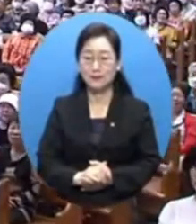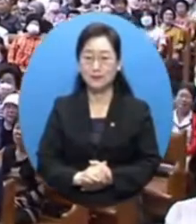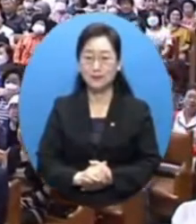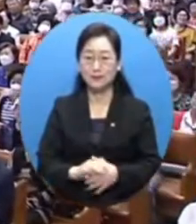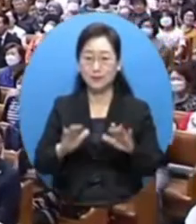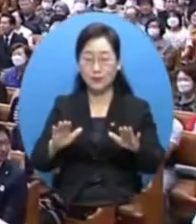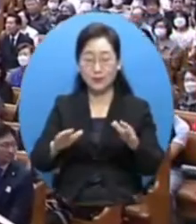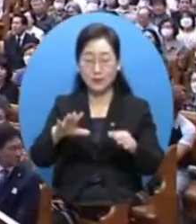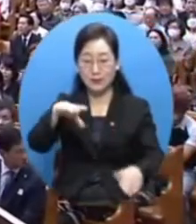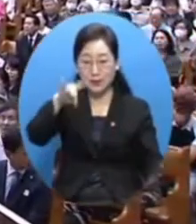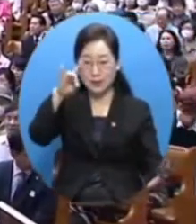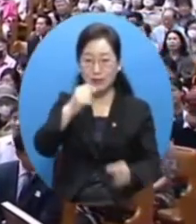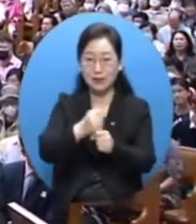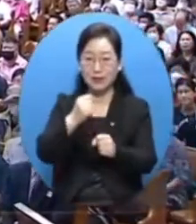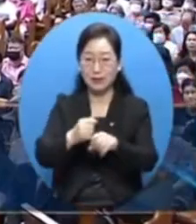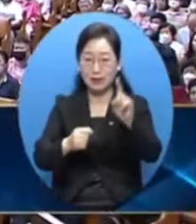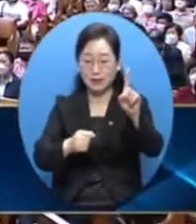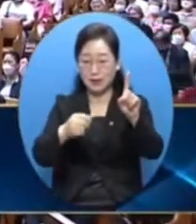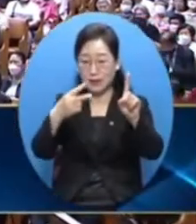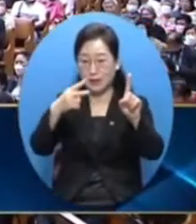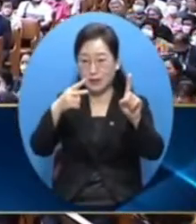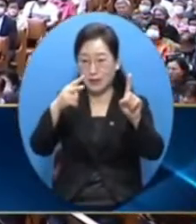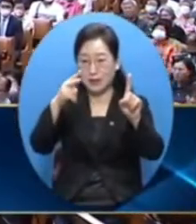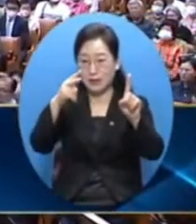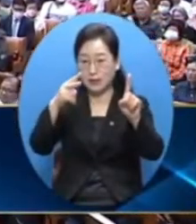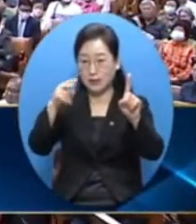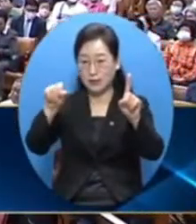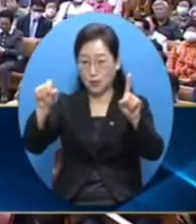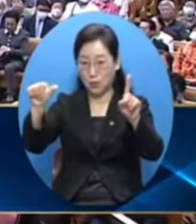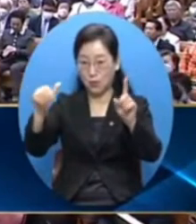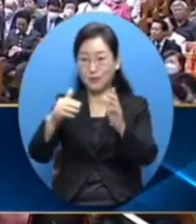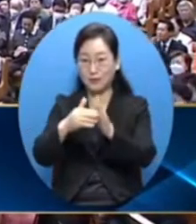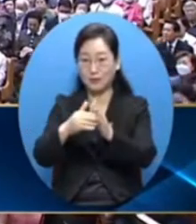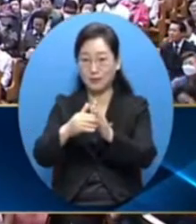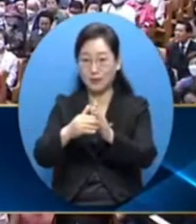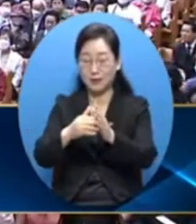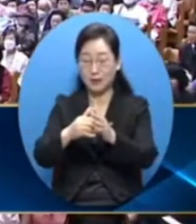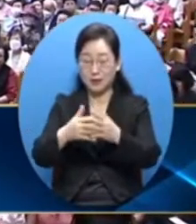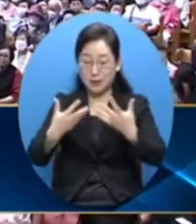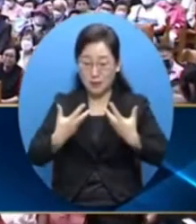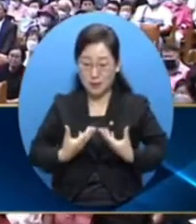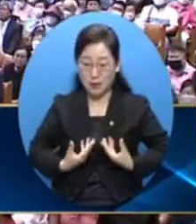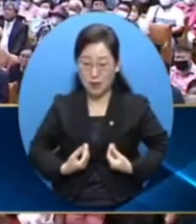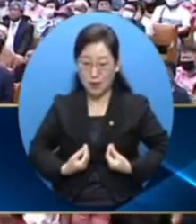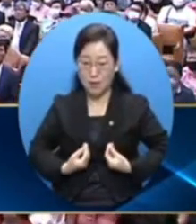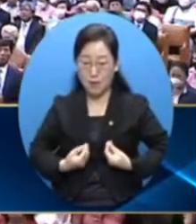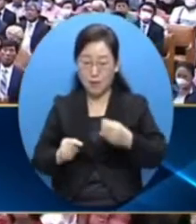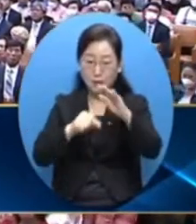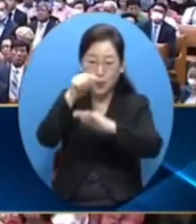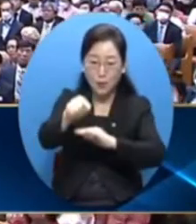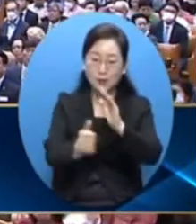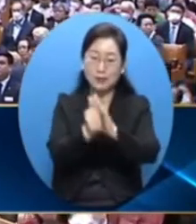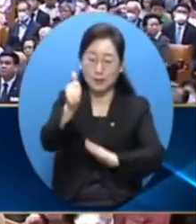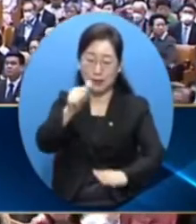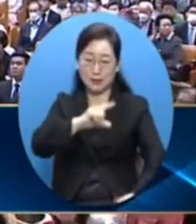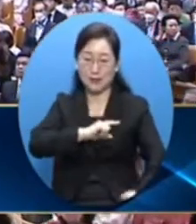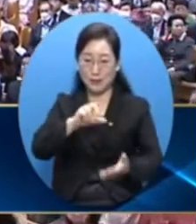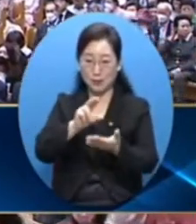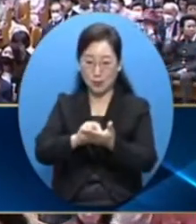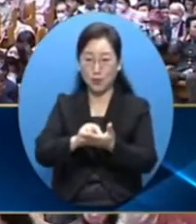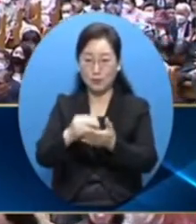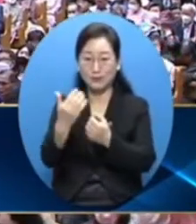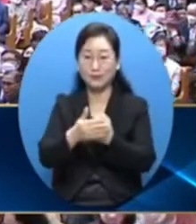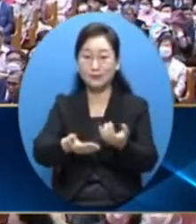오늘 창세기 1장 2절 5절 말씀을 가지고 절망을 넘어 희망으로 여든 제목으로 말씀을 나누기